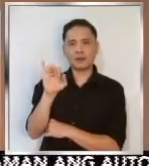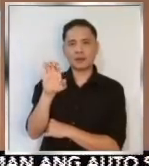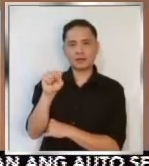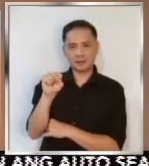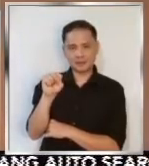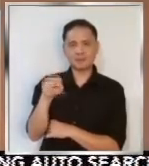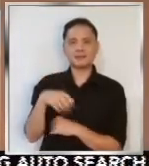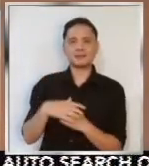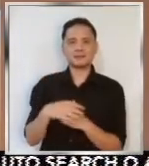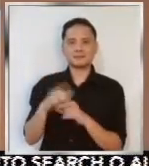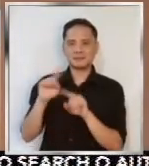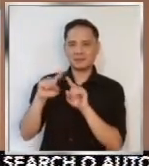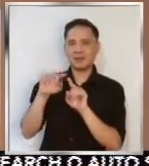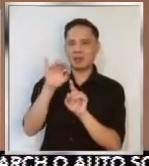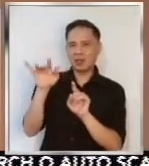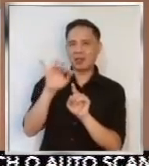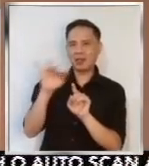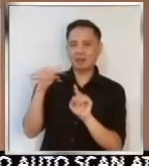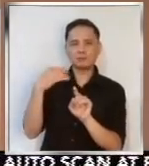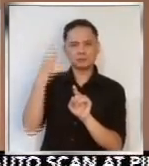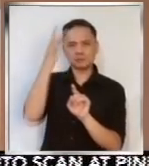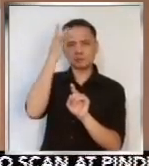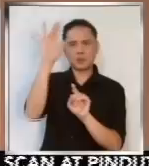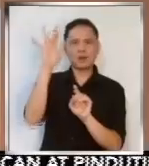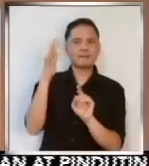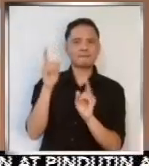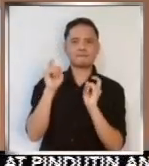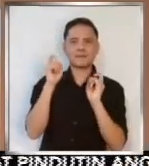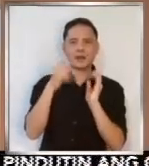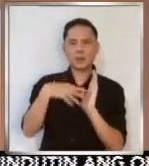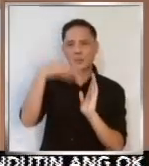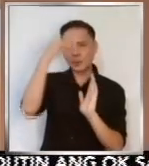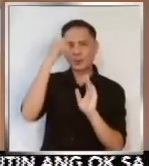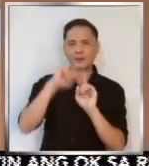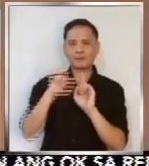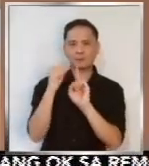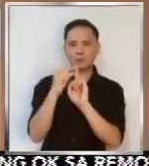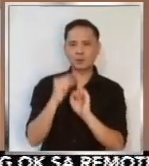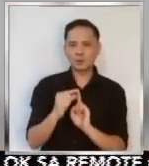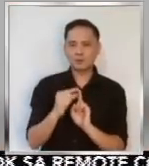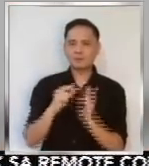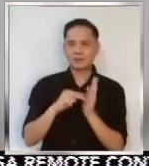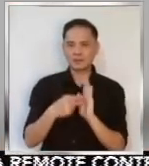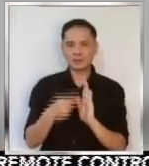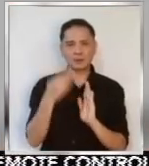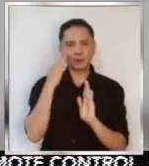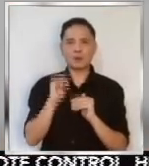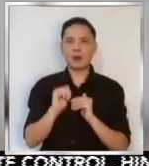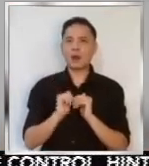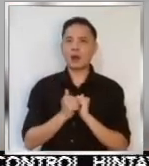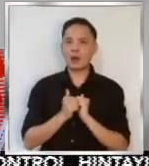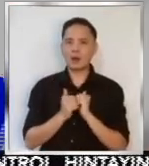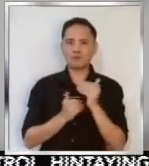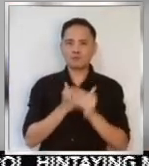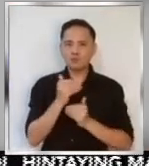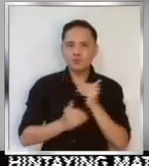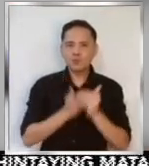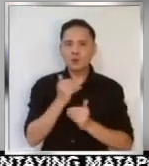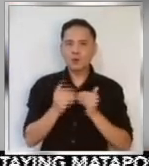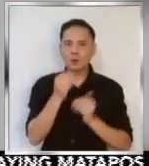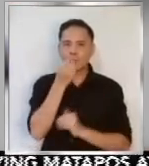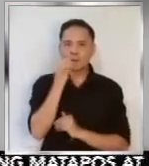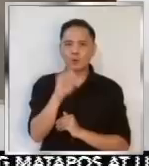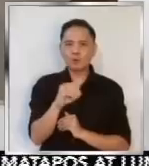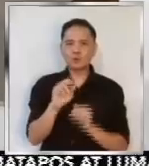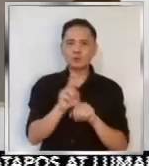Dahil matalino at madali raw matuto ang bata, natandaan niya kung paano umorder sa app. Natatawa man sa nangyari, pinagsabihan naman